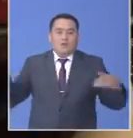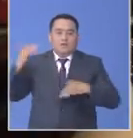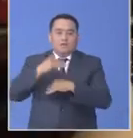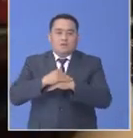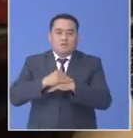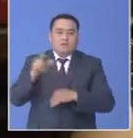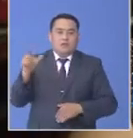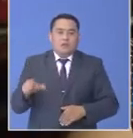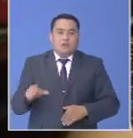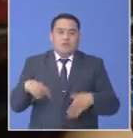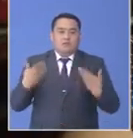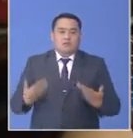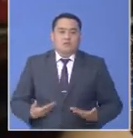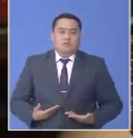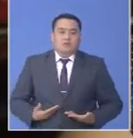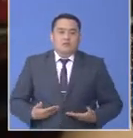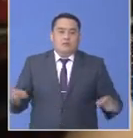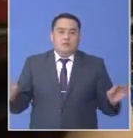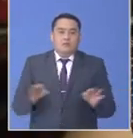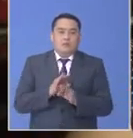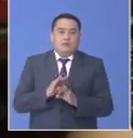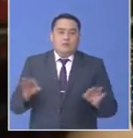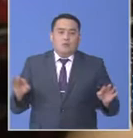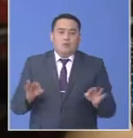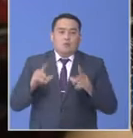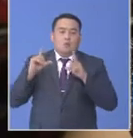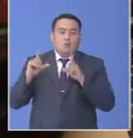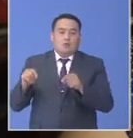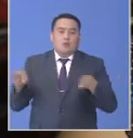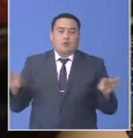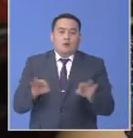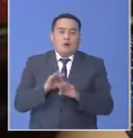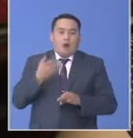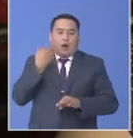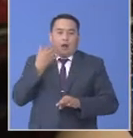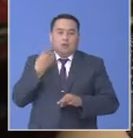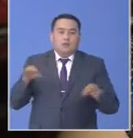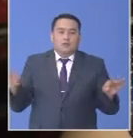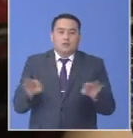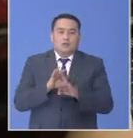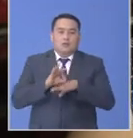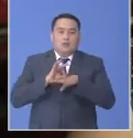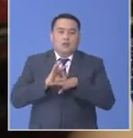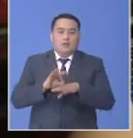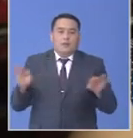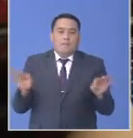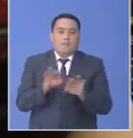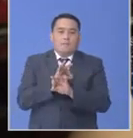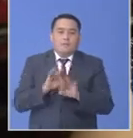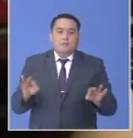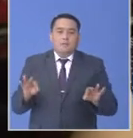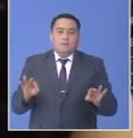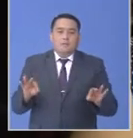Человек в жизнь приходит песней и уходит с песней. А когда в жизни человеку сопровождает песня,